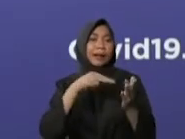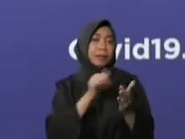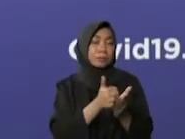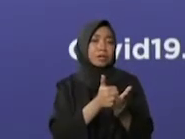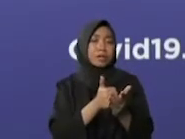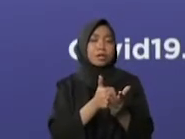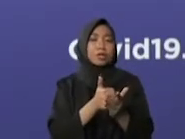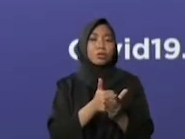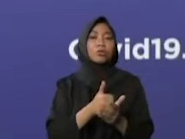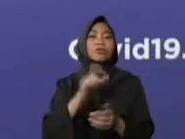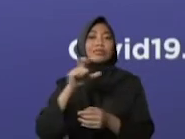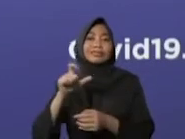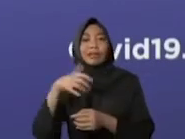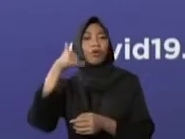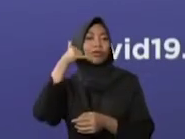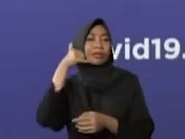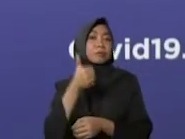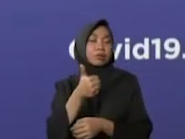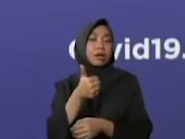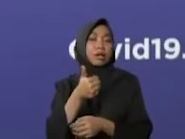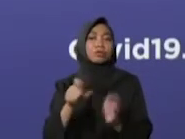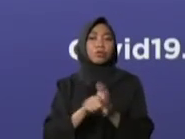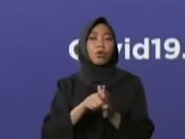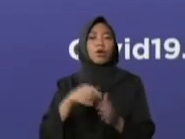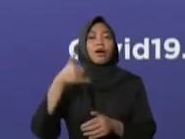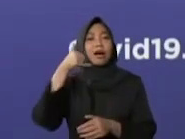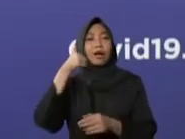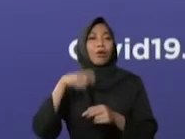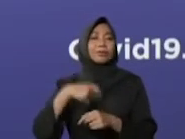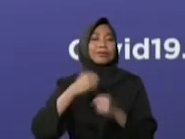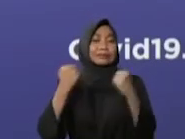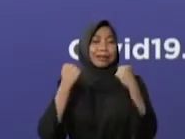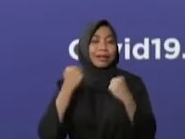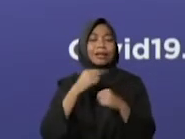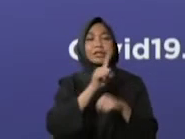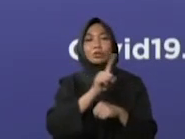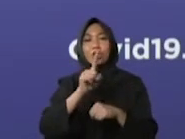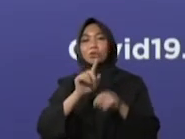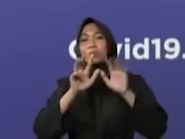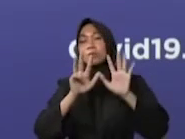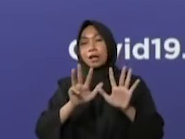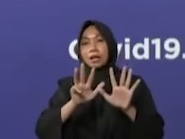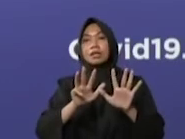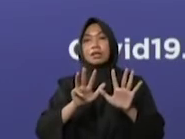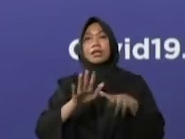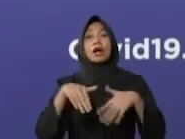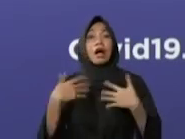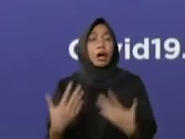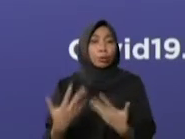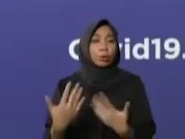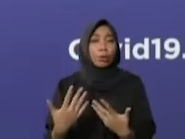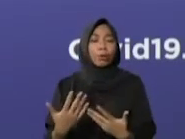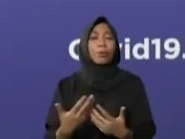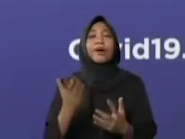call center yang bisa dihubungi baik di Halo kemkes 119 maupun